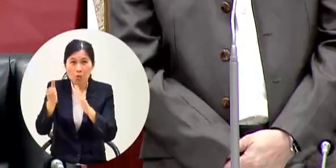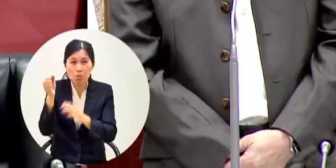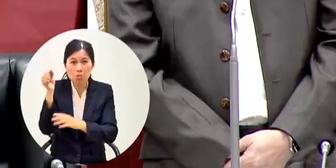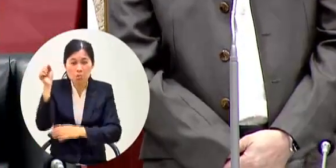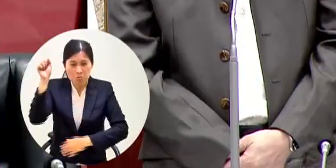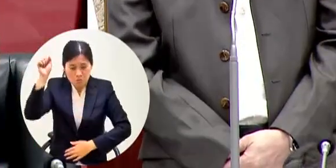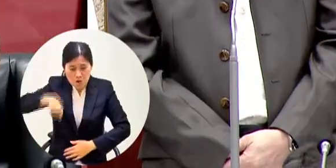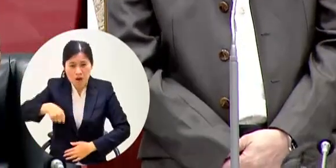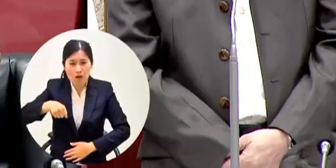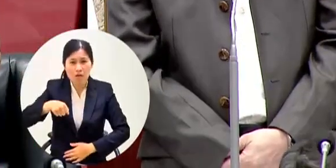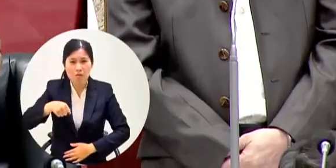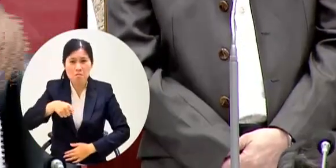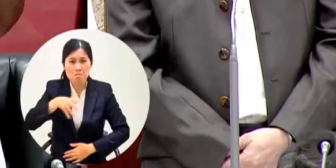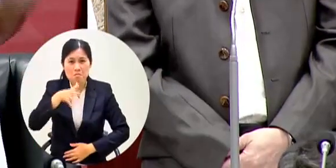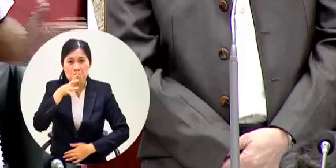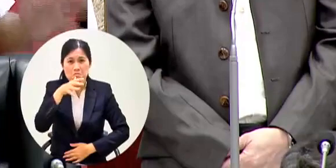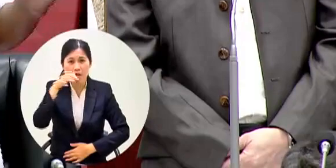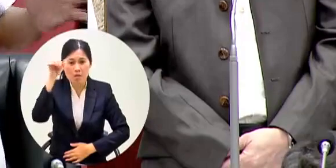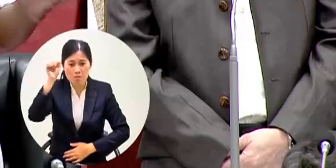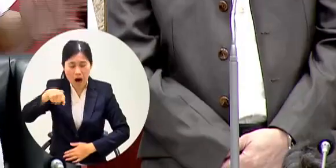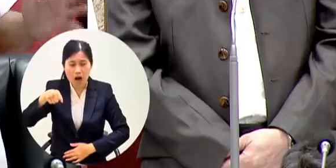一年半的时间。